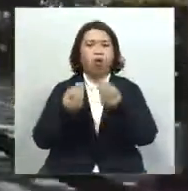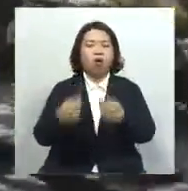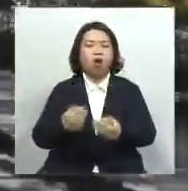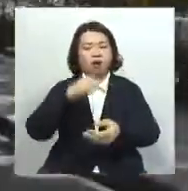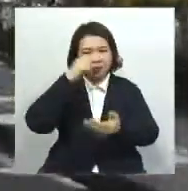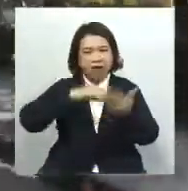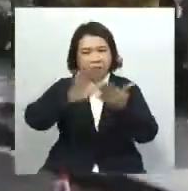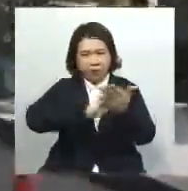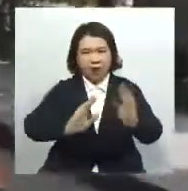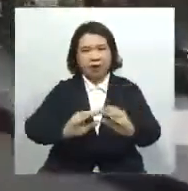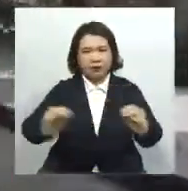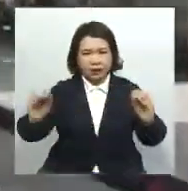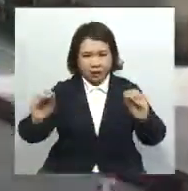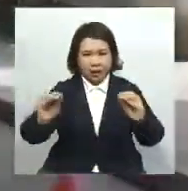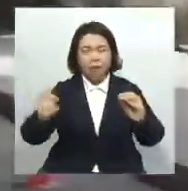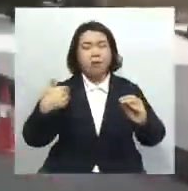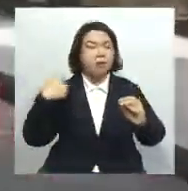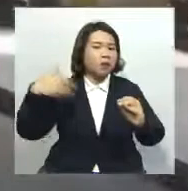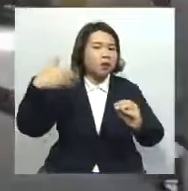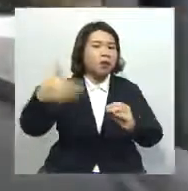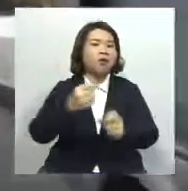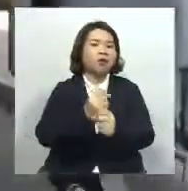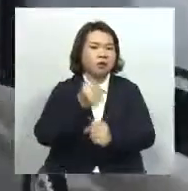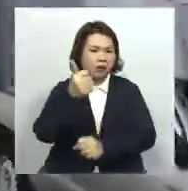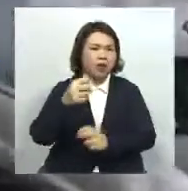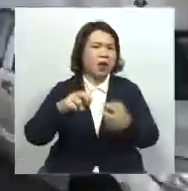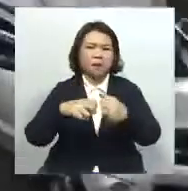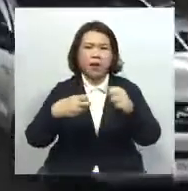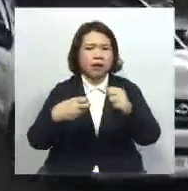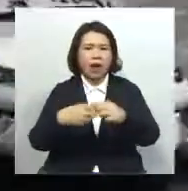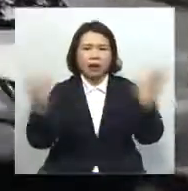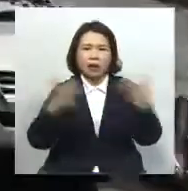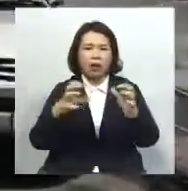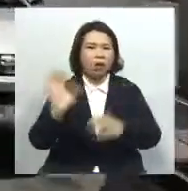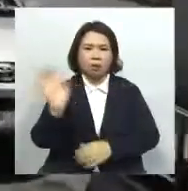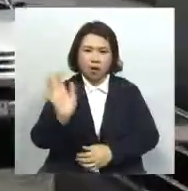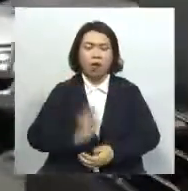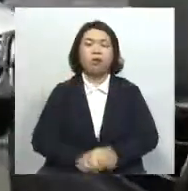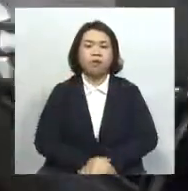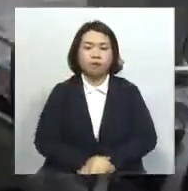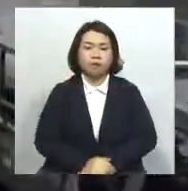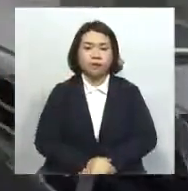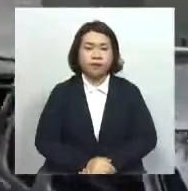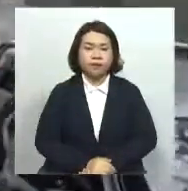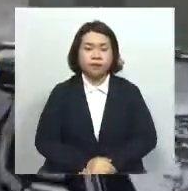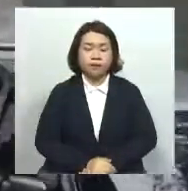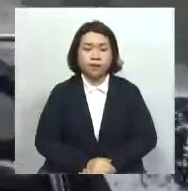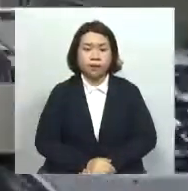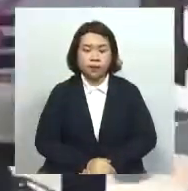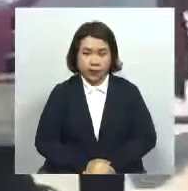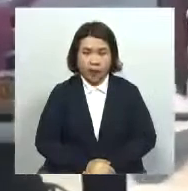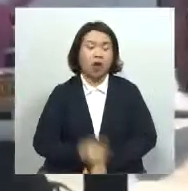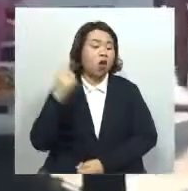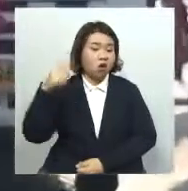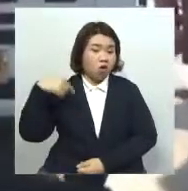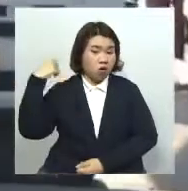สงบสุขสู่ประเทศไทยเพื่อที่จะเดินหน้าต่อโดยไม่มีเรื่องการทะเลาะกันอีกนะครับขณะที่ทางด้านของคุ